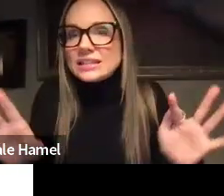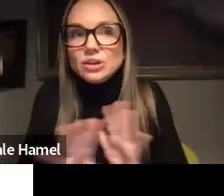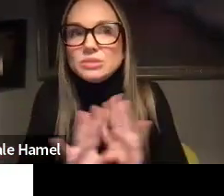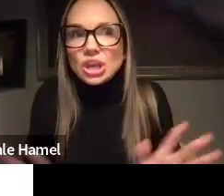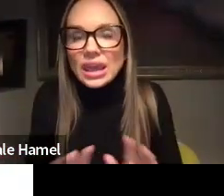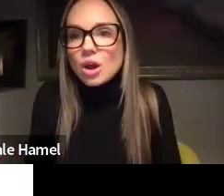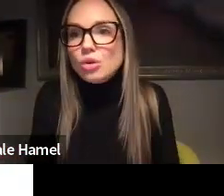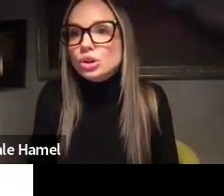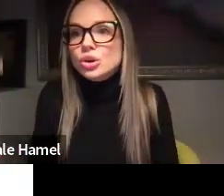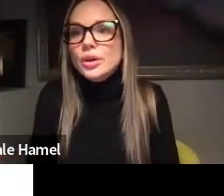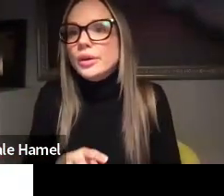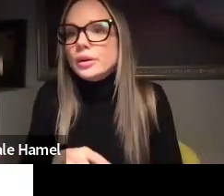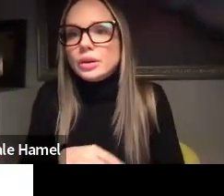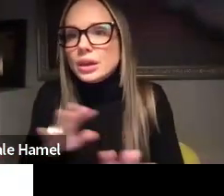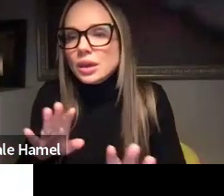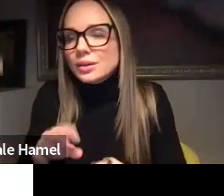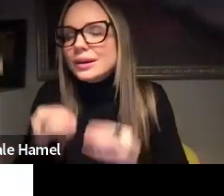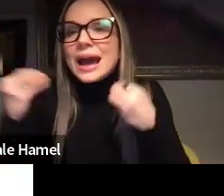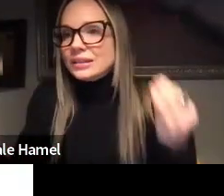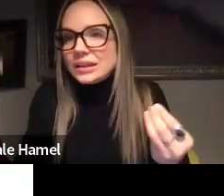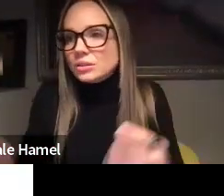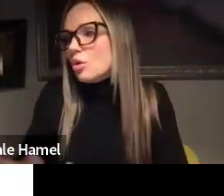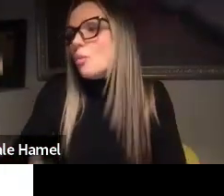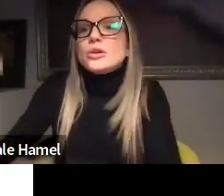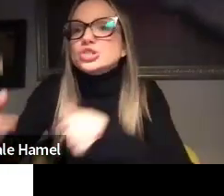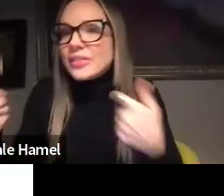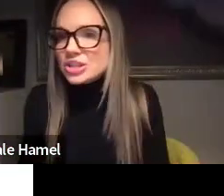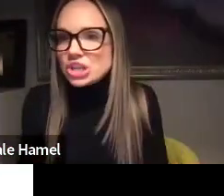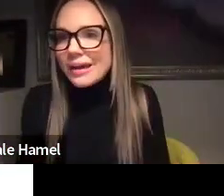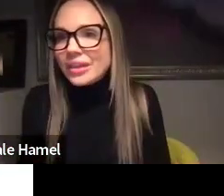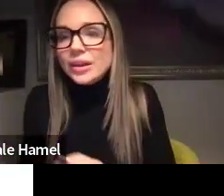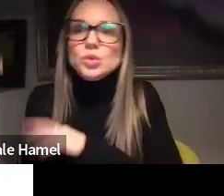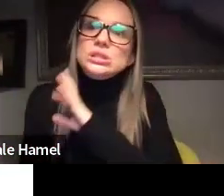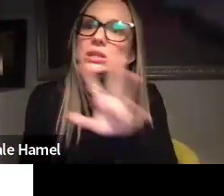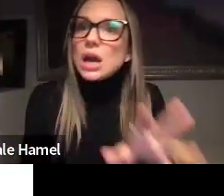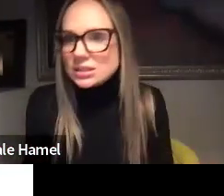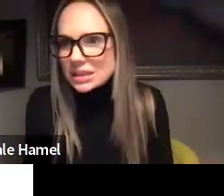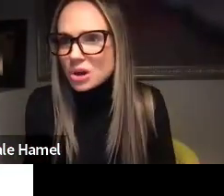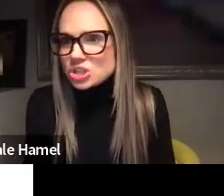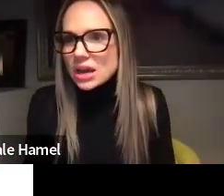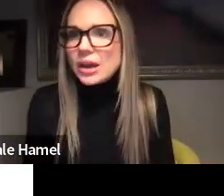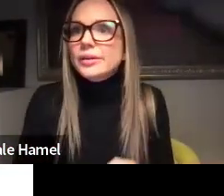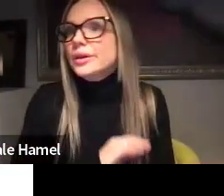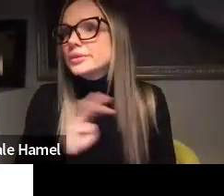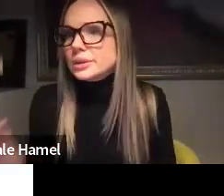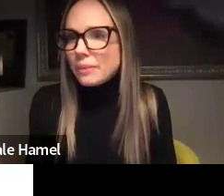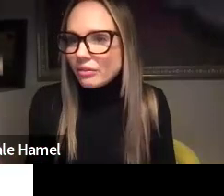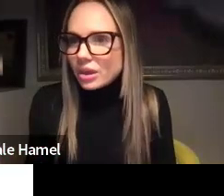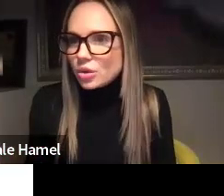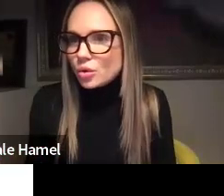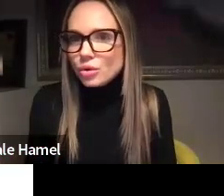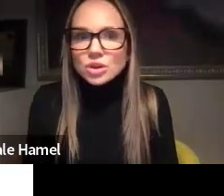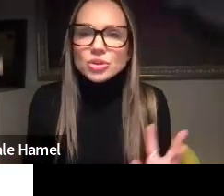nommer ce magasin-là, mais j'ai rien contre, là. OK? Ardennes. On prend un chandail chez Ardennes, on se dit, ah, c'est pas cher,